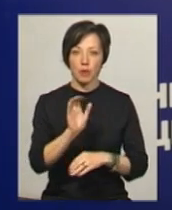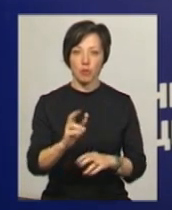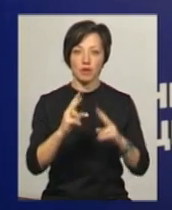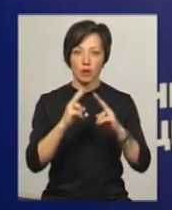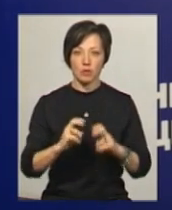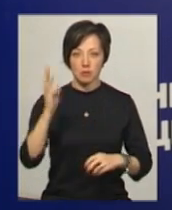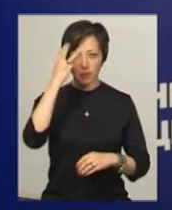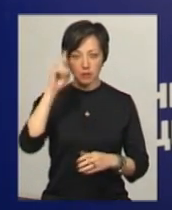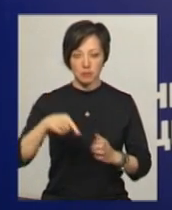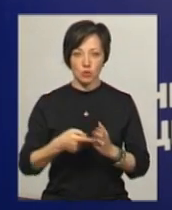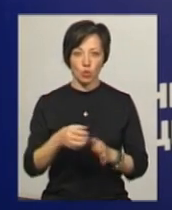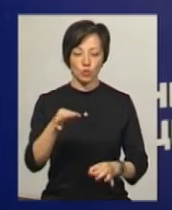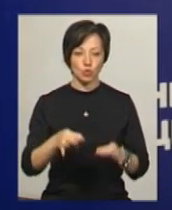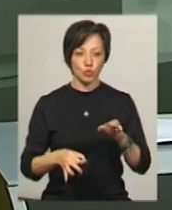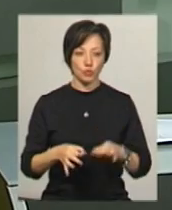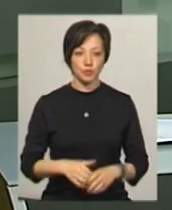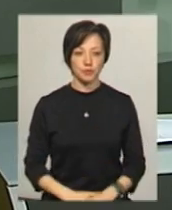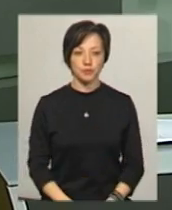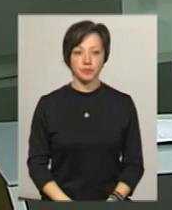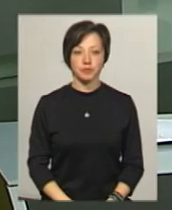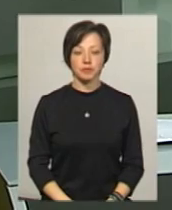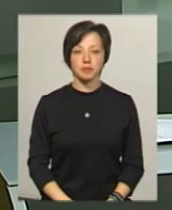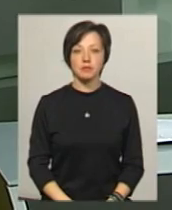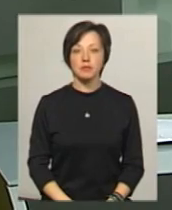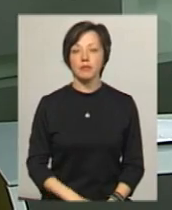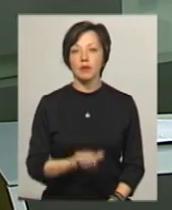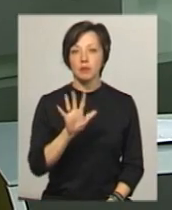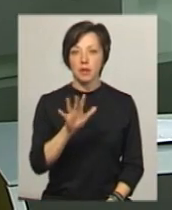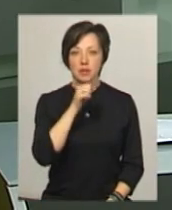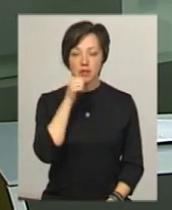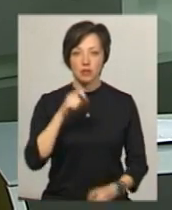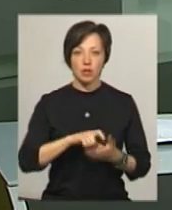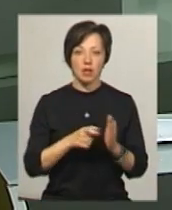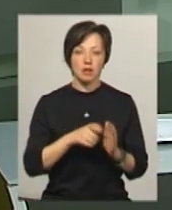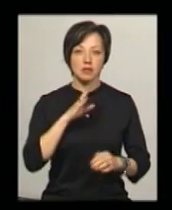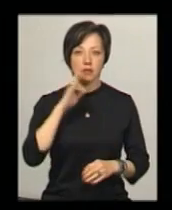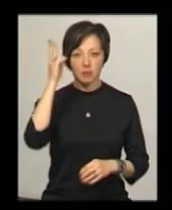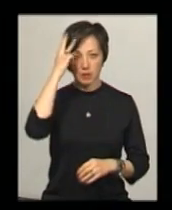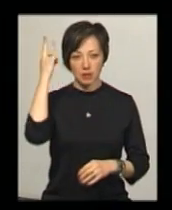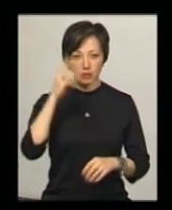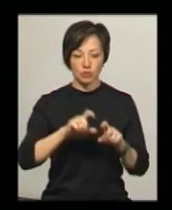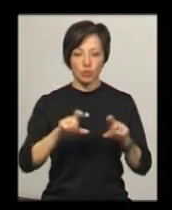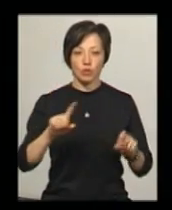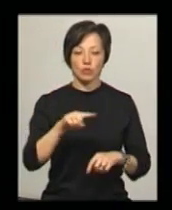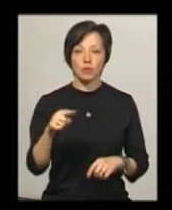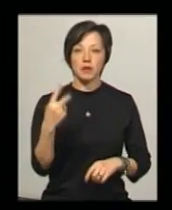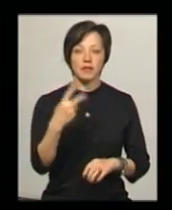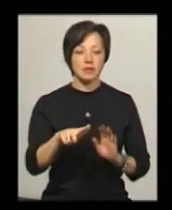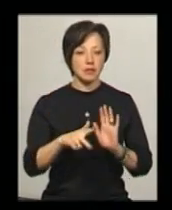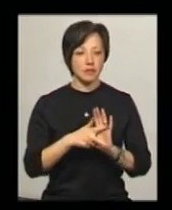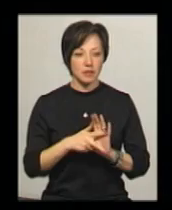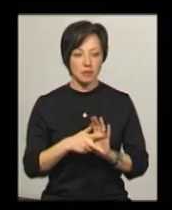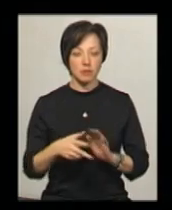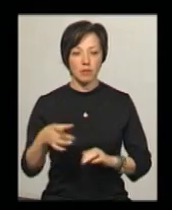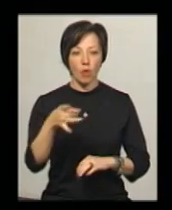розгляд Хмельницького міського суду Нагадаю, 5 старшокласниць Хмельницького навчально-виховного об'єднані номер 28,